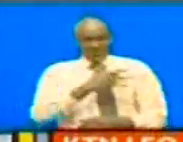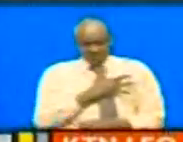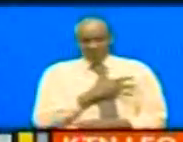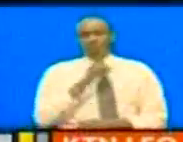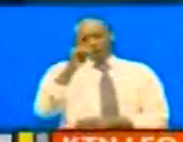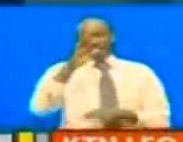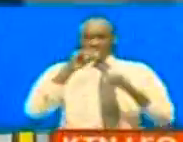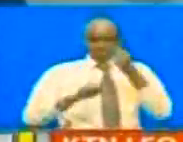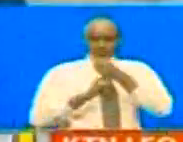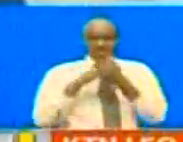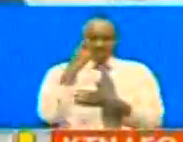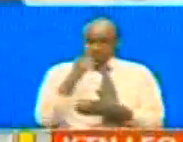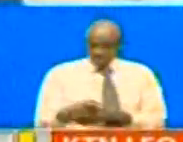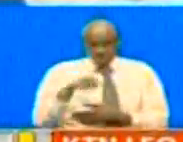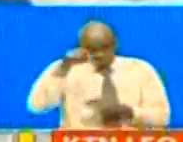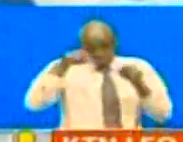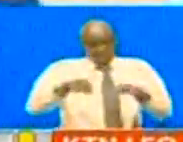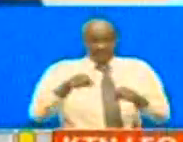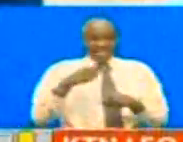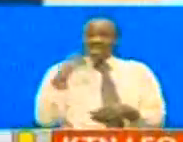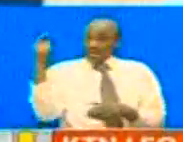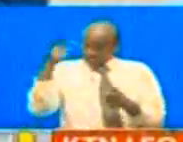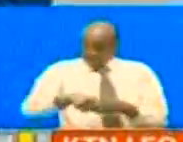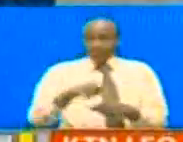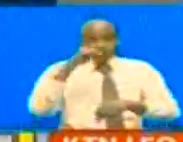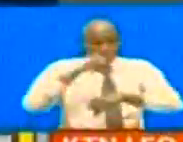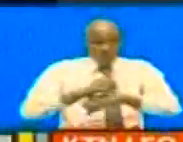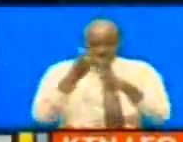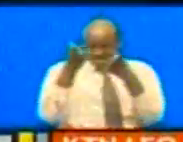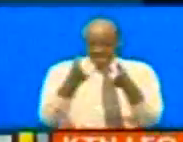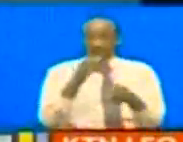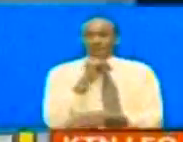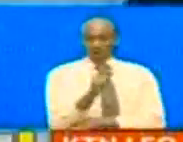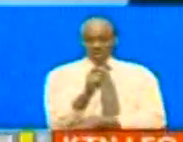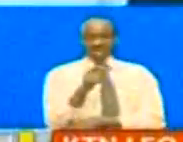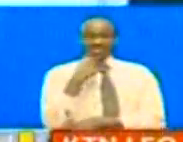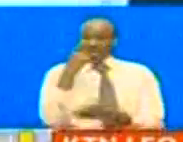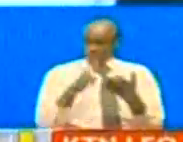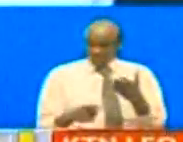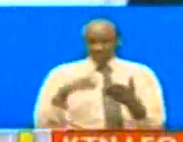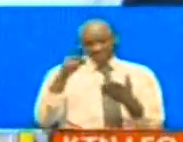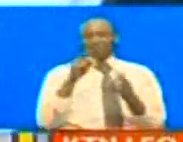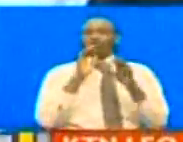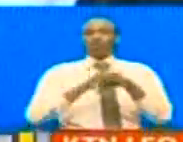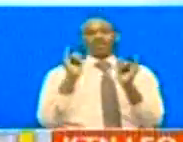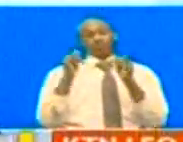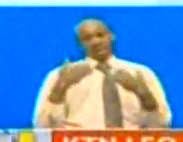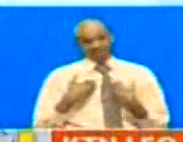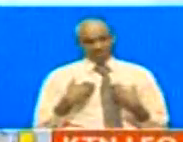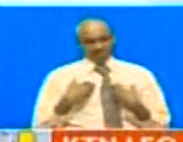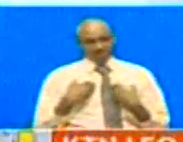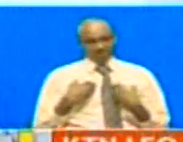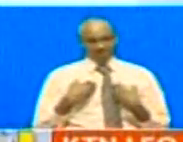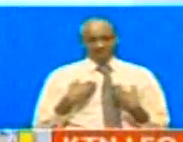mhisani mmoja ambaye hii leo amefika katika shule yake kijana huyu huku akiwa na habari njema. Habari